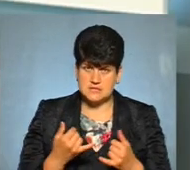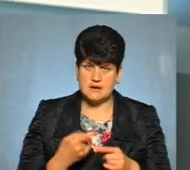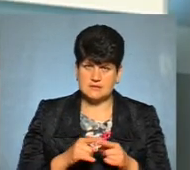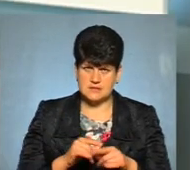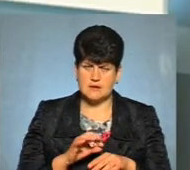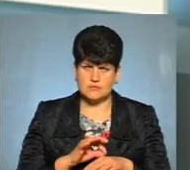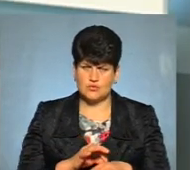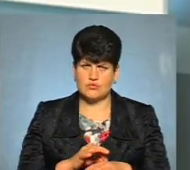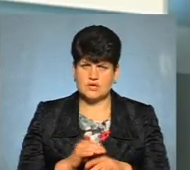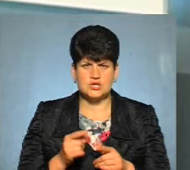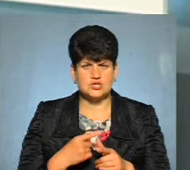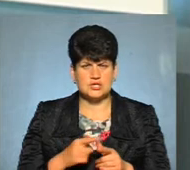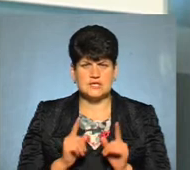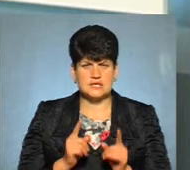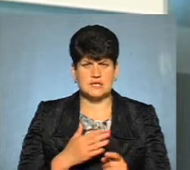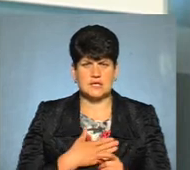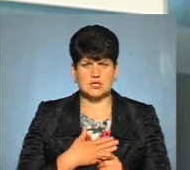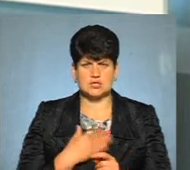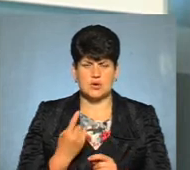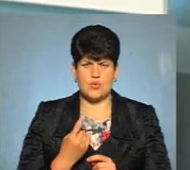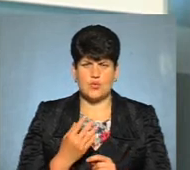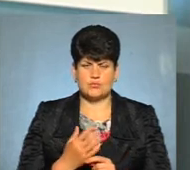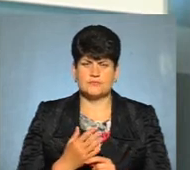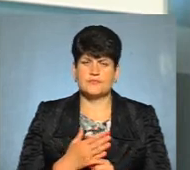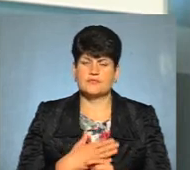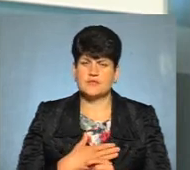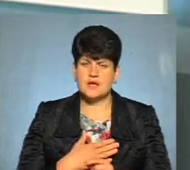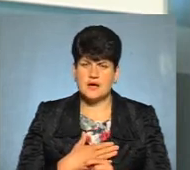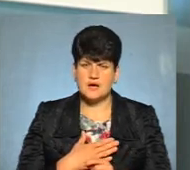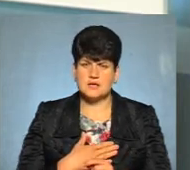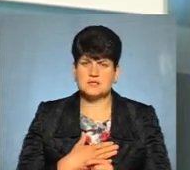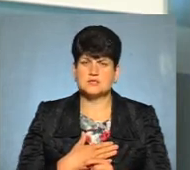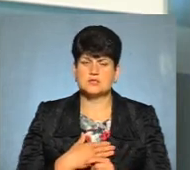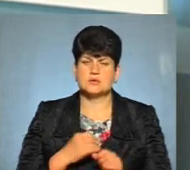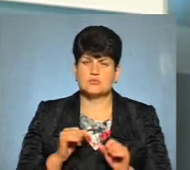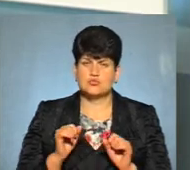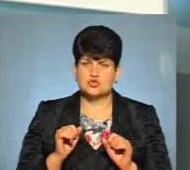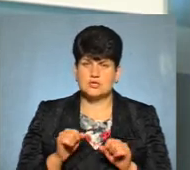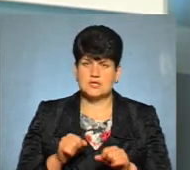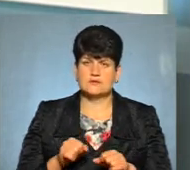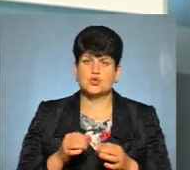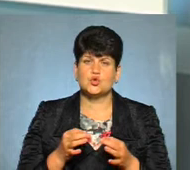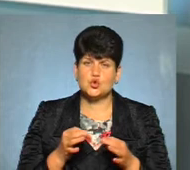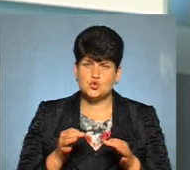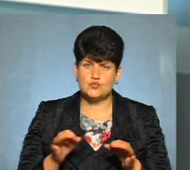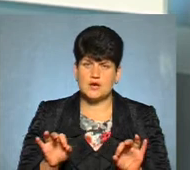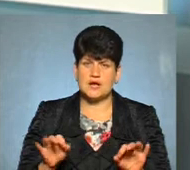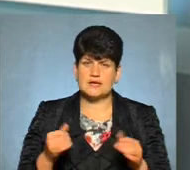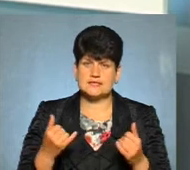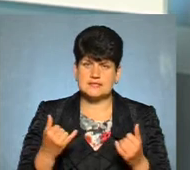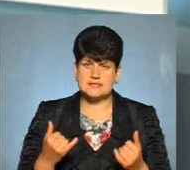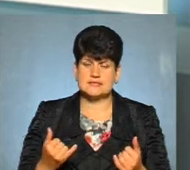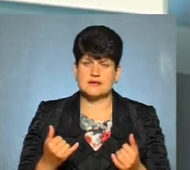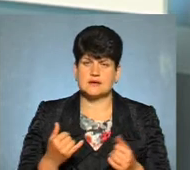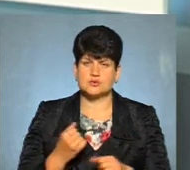Чи ми зараз акцентовані на нашій області, на антитіла? Наші можливості дозволяють зараз без